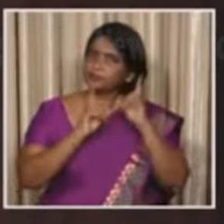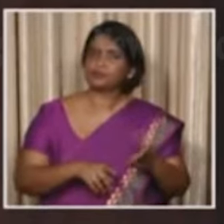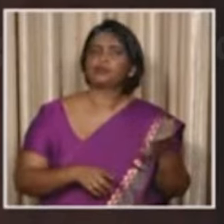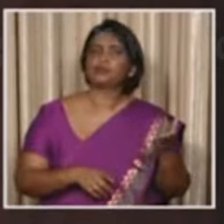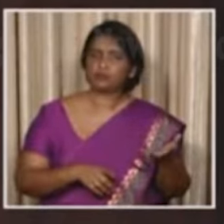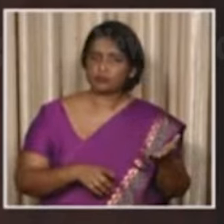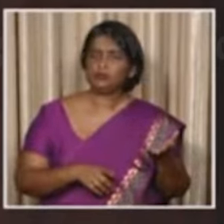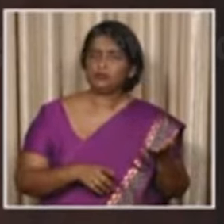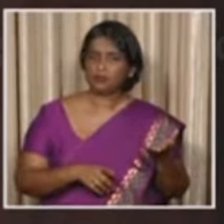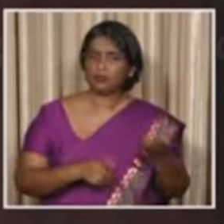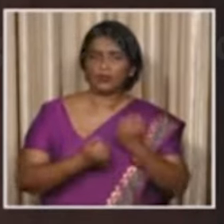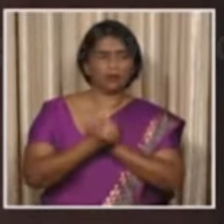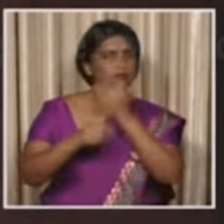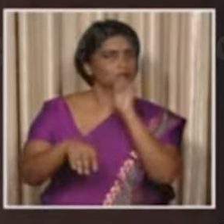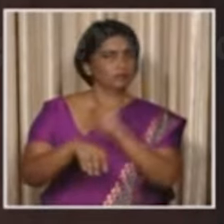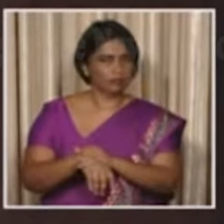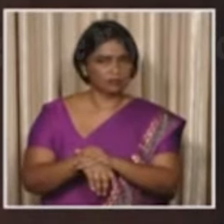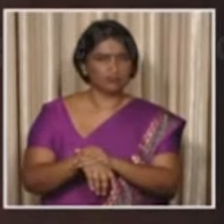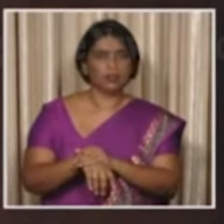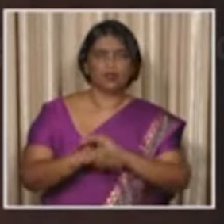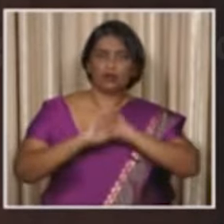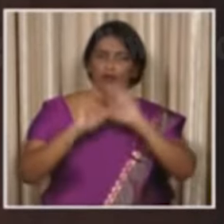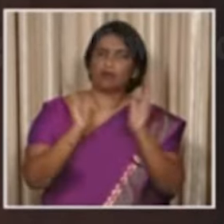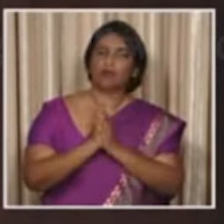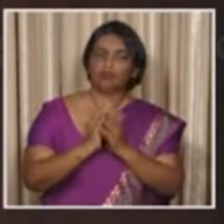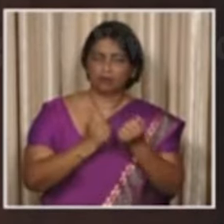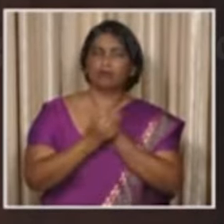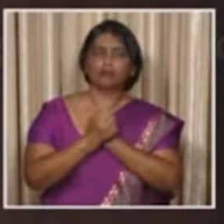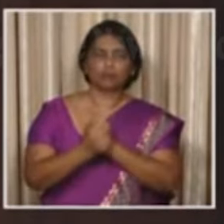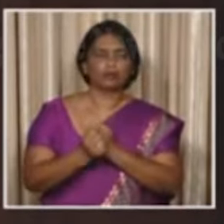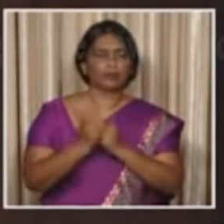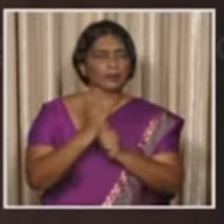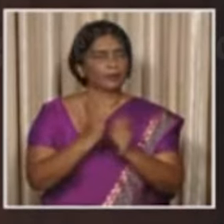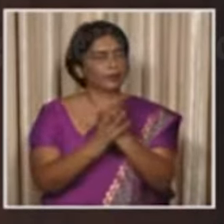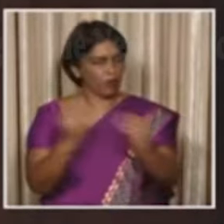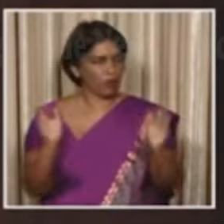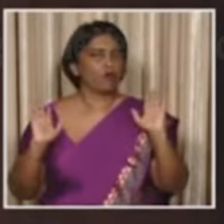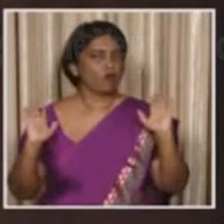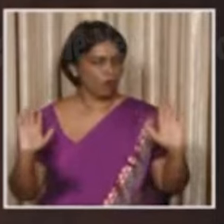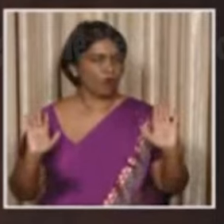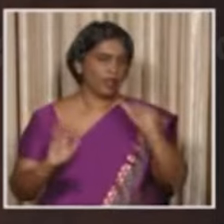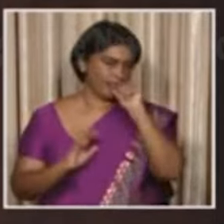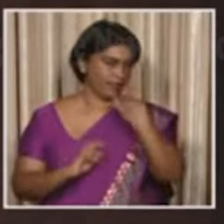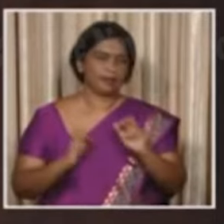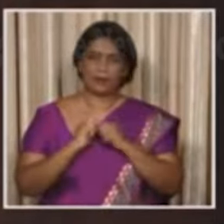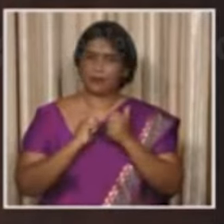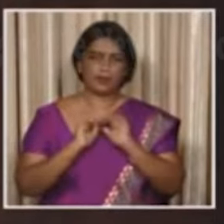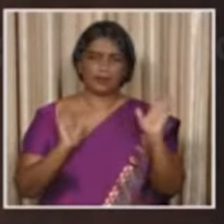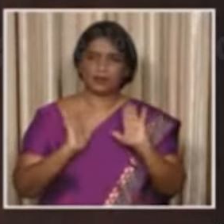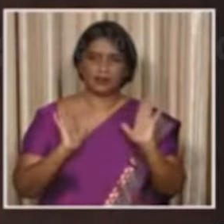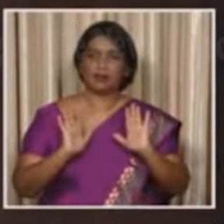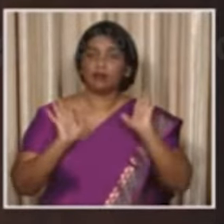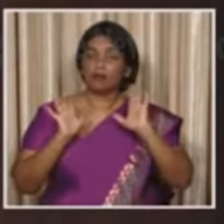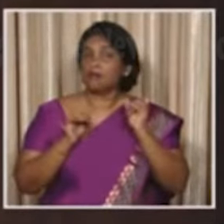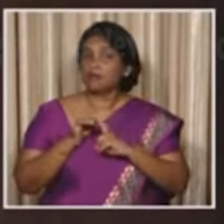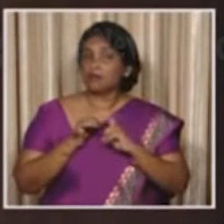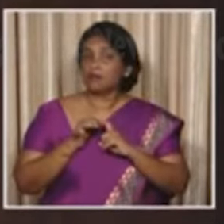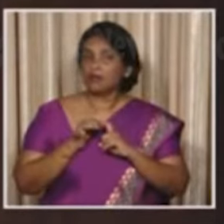මේවා අත්අඩංගුවට ගන්න ඒවා මේ සියල්ල කරන්න ඕනේ පාතාලේ මර්ධනය කරන්න ඕනේ අනිවාර්යයෙන්. ඒක ගැන කිසි ගැටලුවක් නැහැ. නමුත් ප්‍රශ්නේ